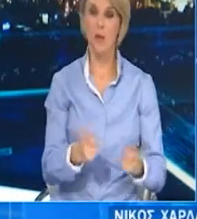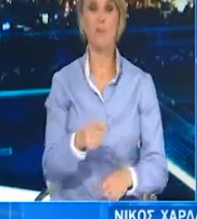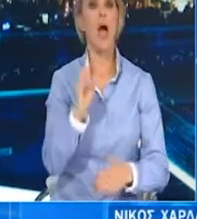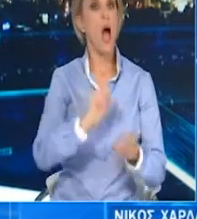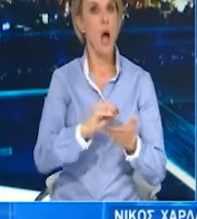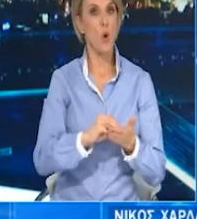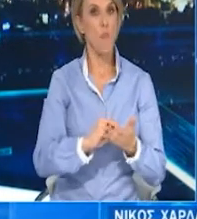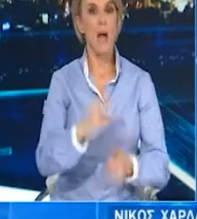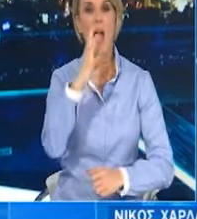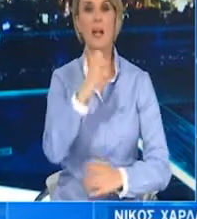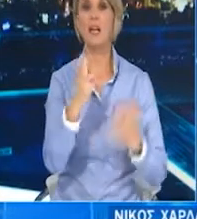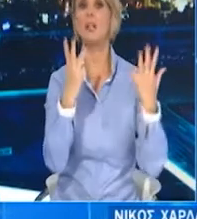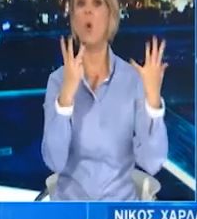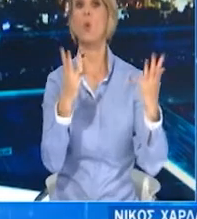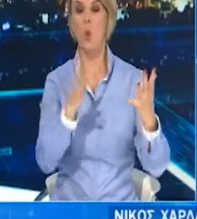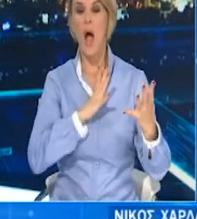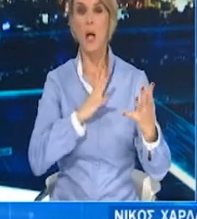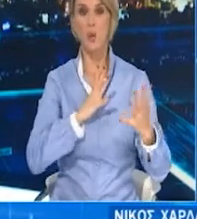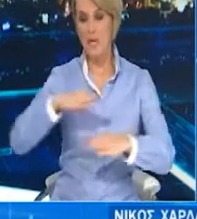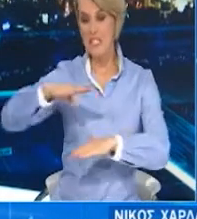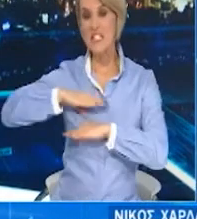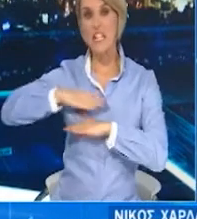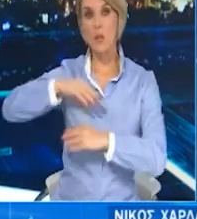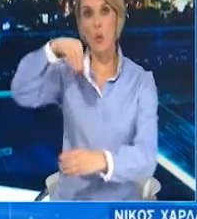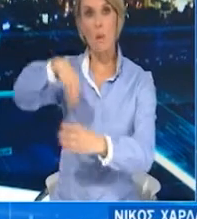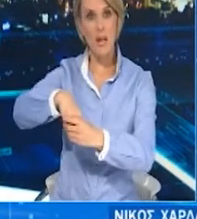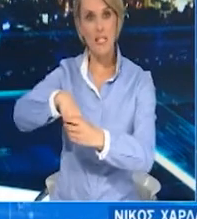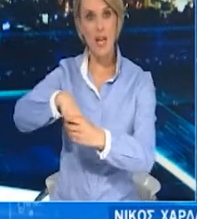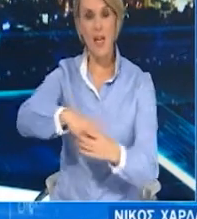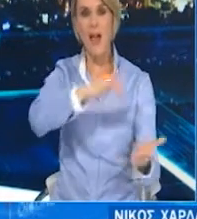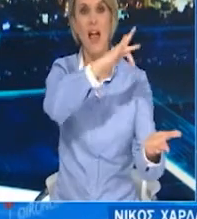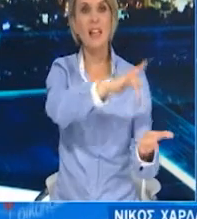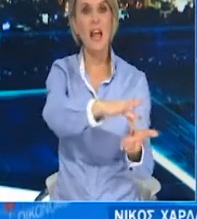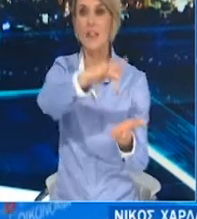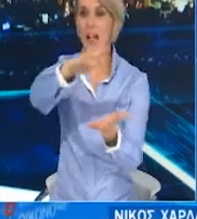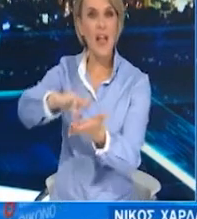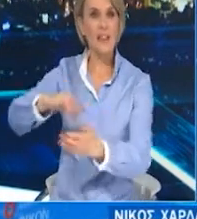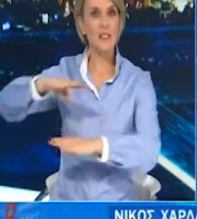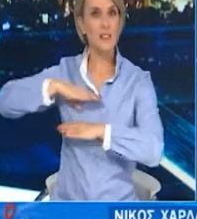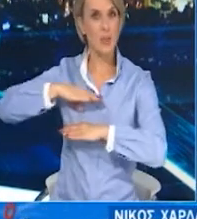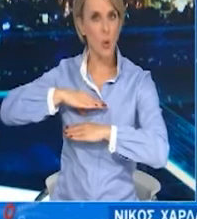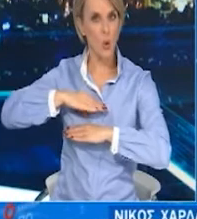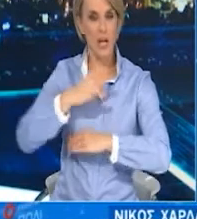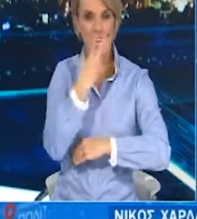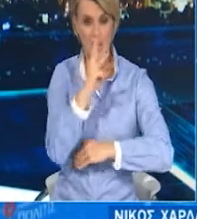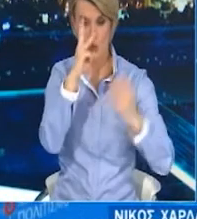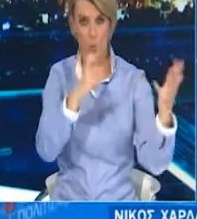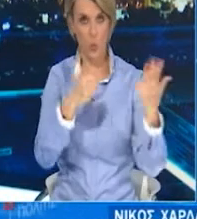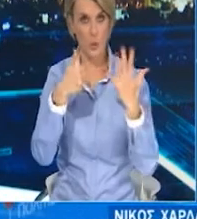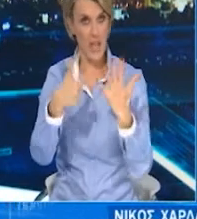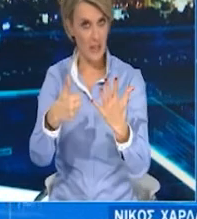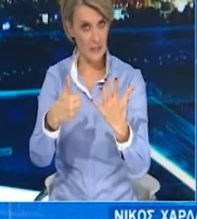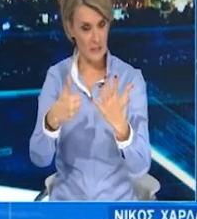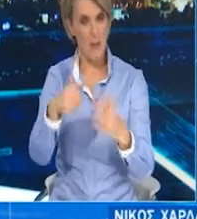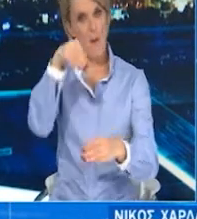στρατιωτικούς σχηματισμού μονάδες των ένοπλων δυνάμεων. Τα κέντρα ελέγχου σε όλη την επικράτεια είναι 386, τα οποία περιλαμβάνουν πέρα των